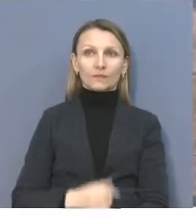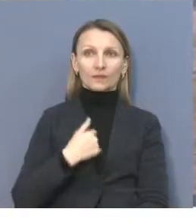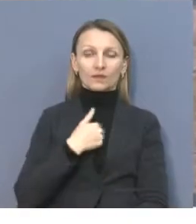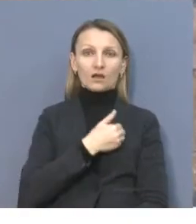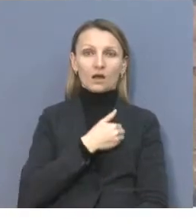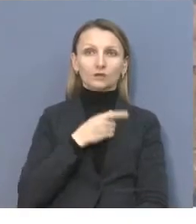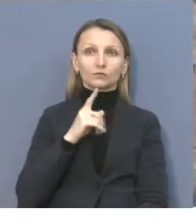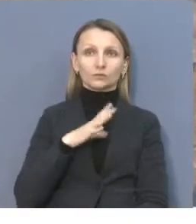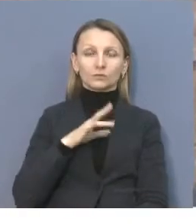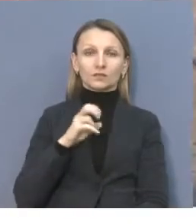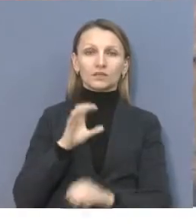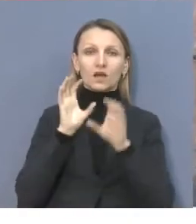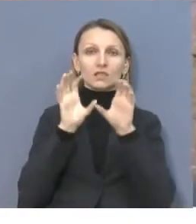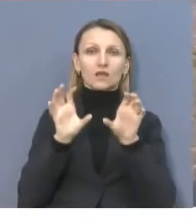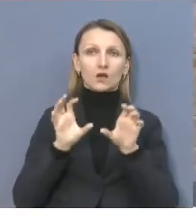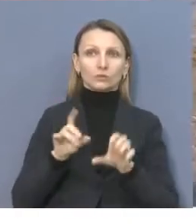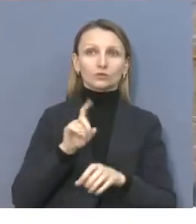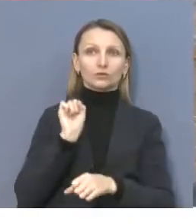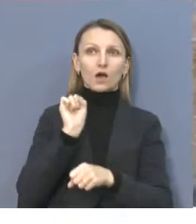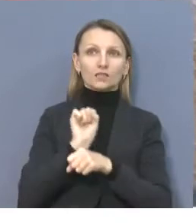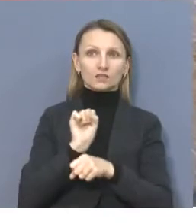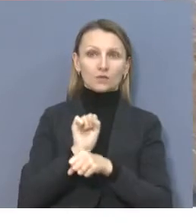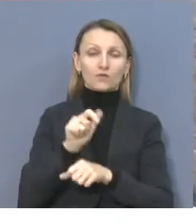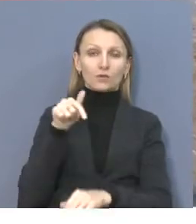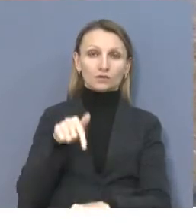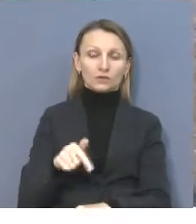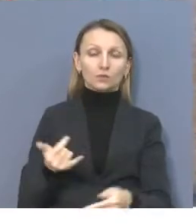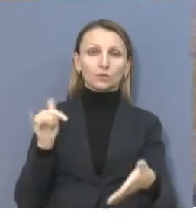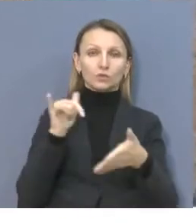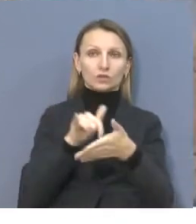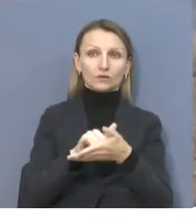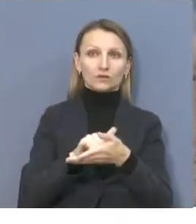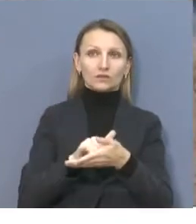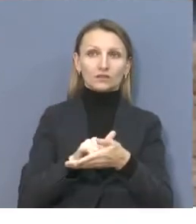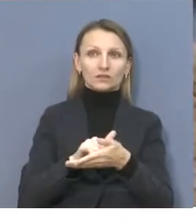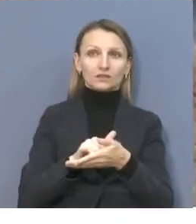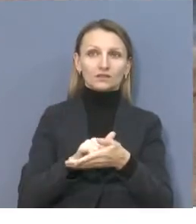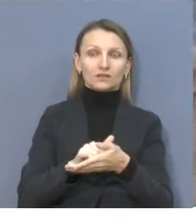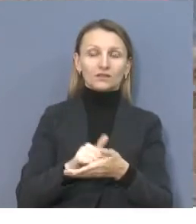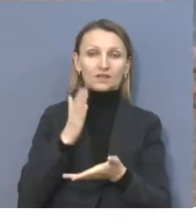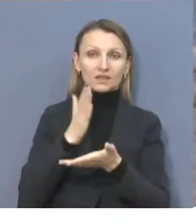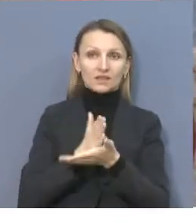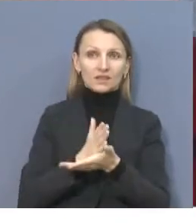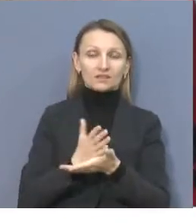законных оснований ну что остановка ставят здесь ну хотя койотом поставить